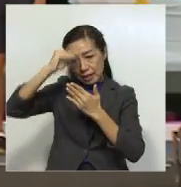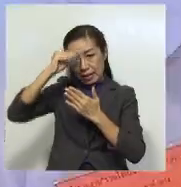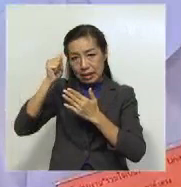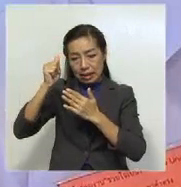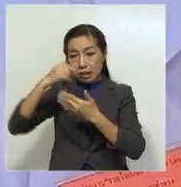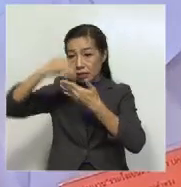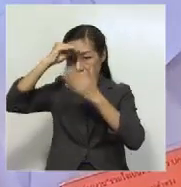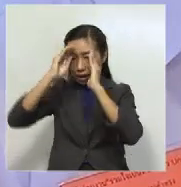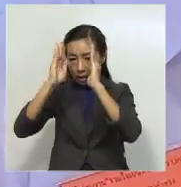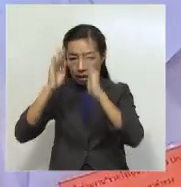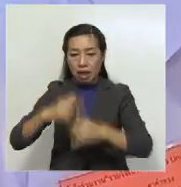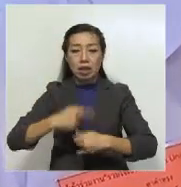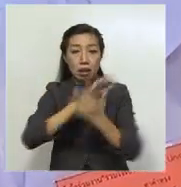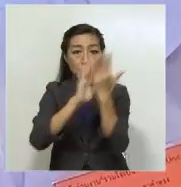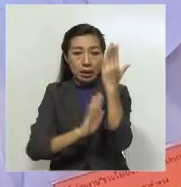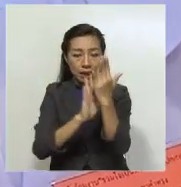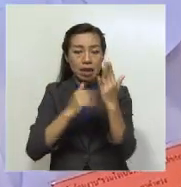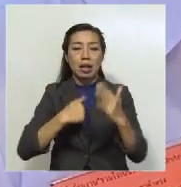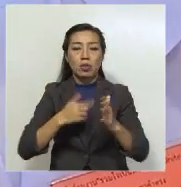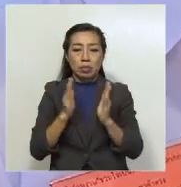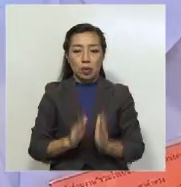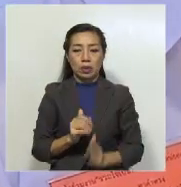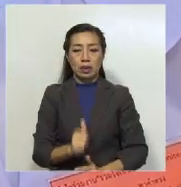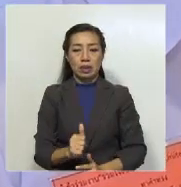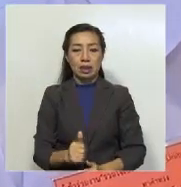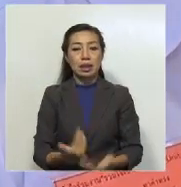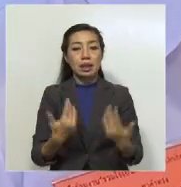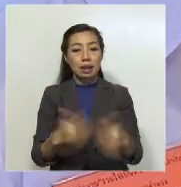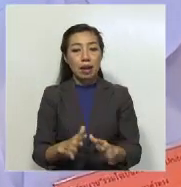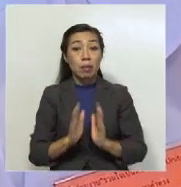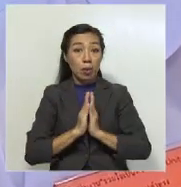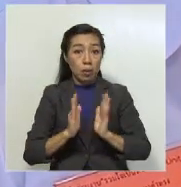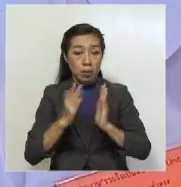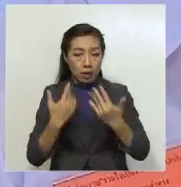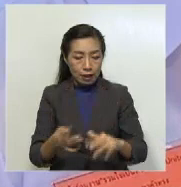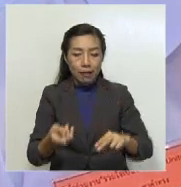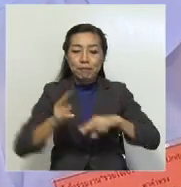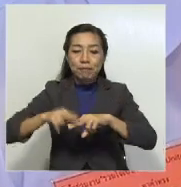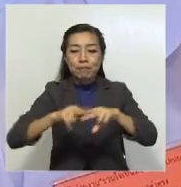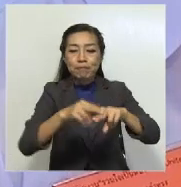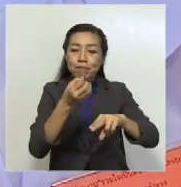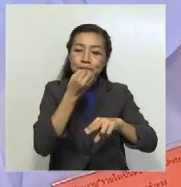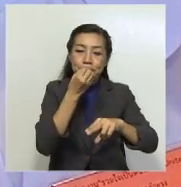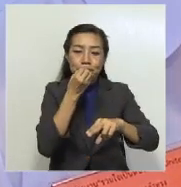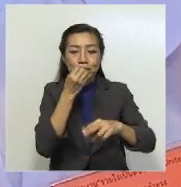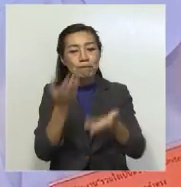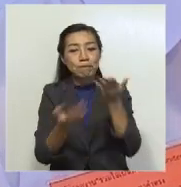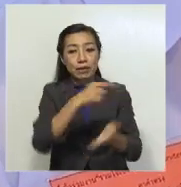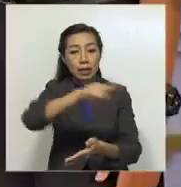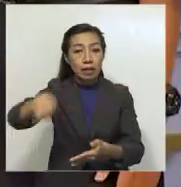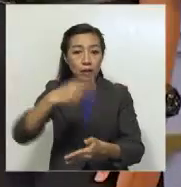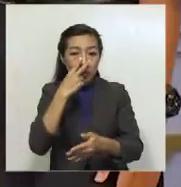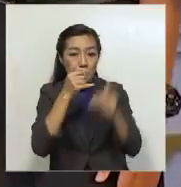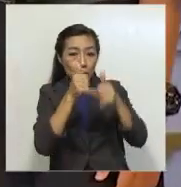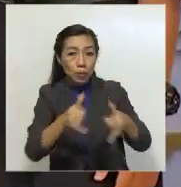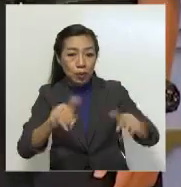าเรียนและเป็นพลเมืองที่ดีจากนั้นผู้ร่วมงานก็ร่วมรับประทานอาหารพระราชทานตามอัธยาศัยก็จะเห็นว่าน้องๆทุกค